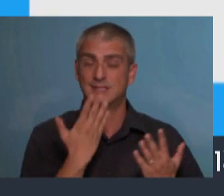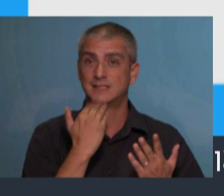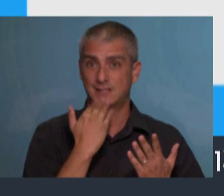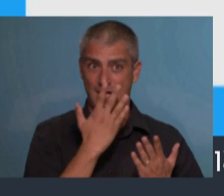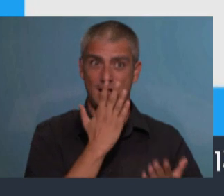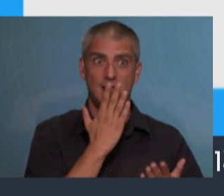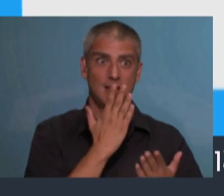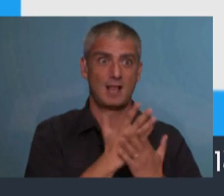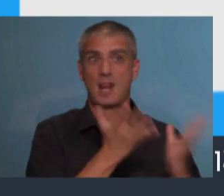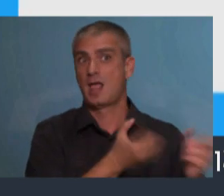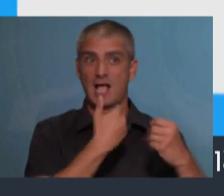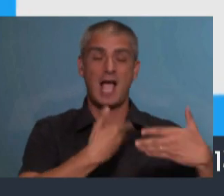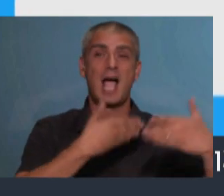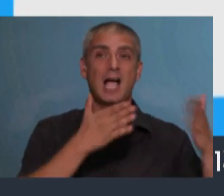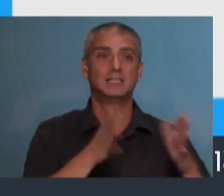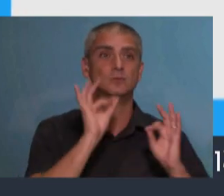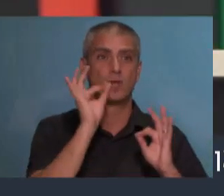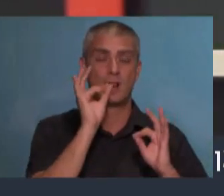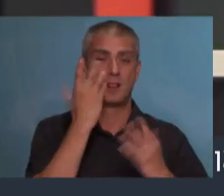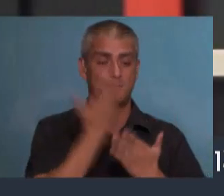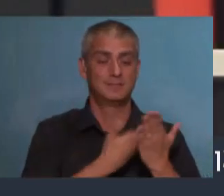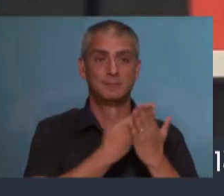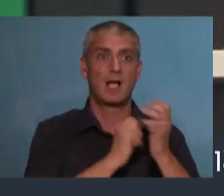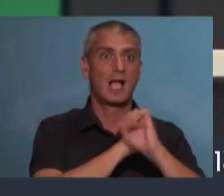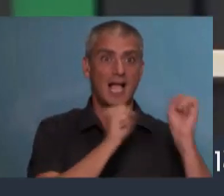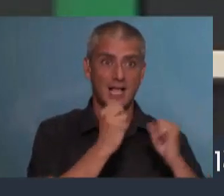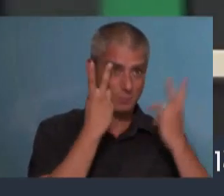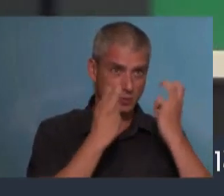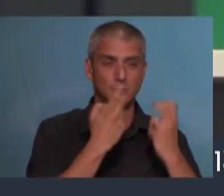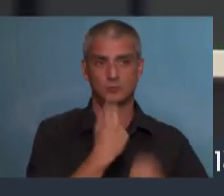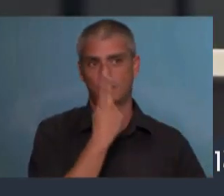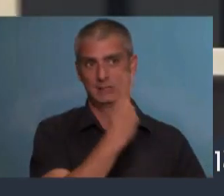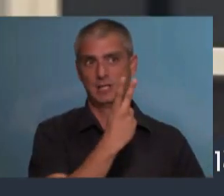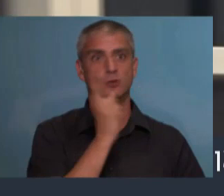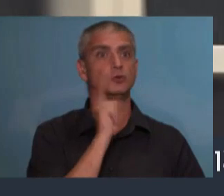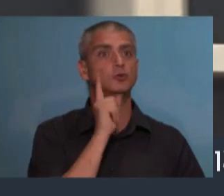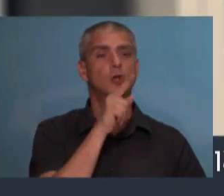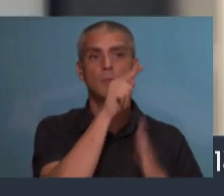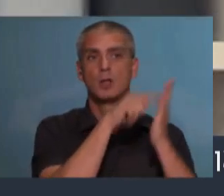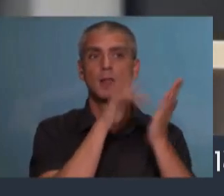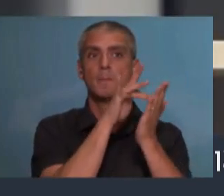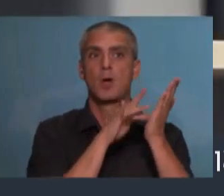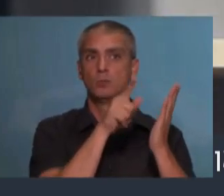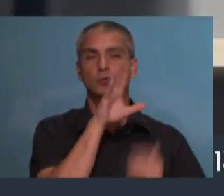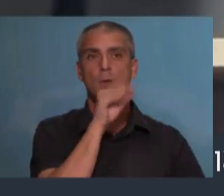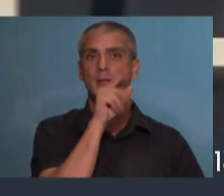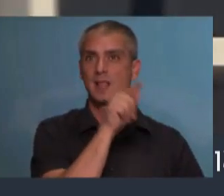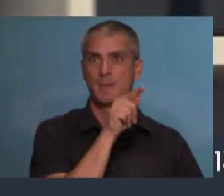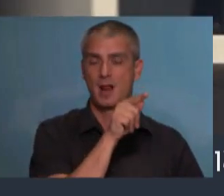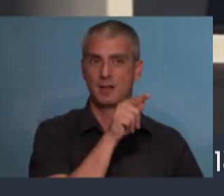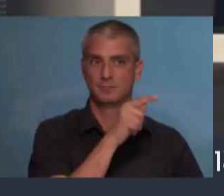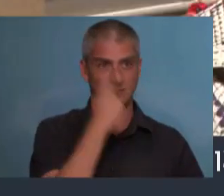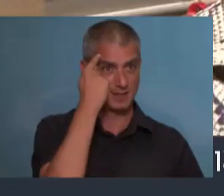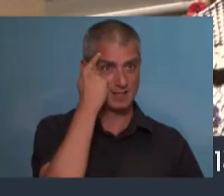שישראל לקחה ארגזים שלמים של מסמכי הגרעין, עכשיו תסתכלו טוב טוב לשמות של המקומות שהוא מתייחס אליהם